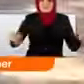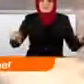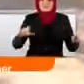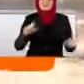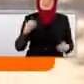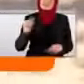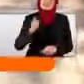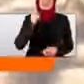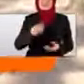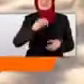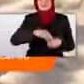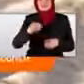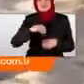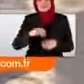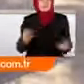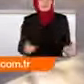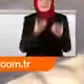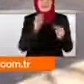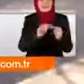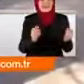söndürüldü bıçaklandı